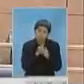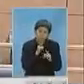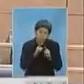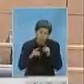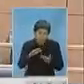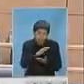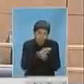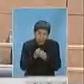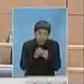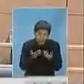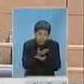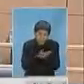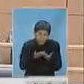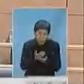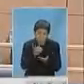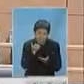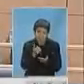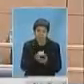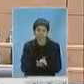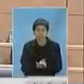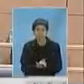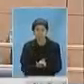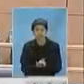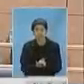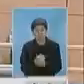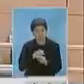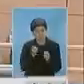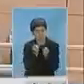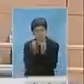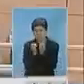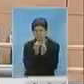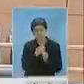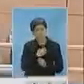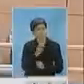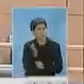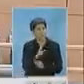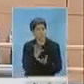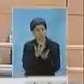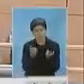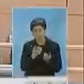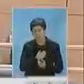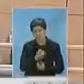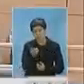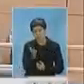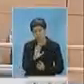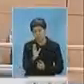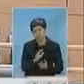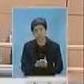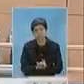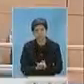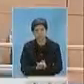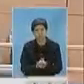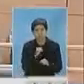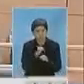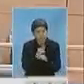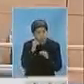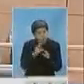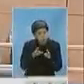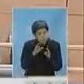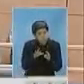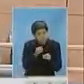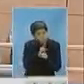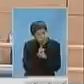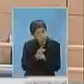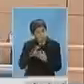เวเวทีแห่งการถกเถียงหลีกเลี่ยงความรุนแรงหลีกเลี่ยงความสูญเสียแล้วหาทางลง